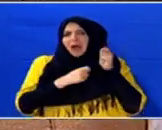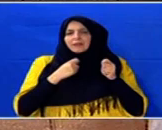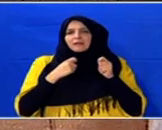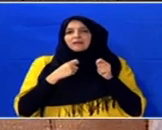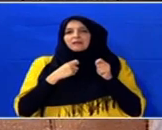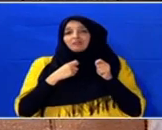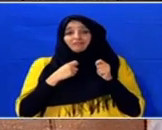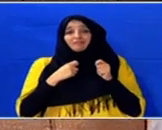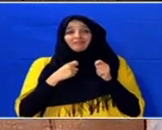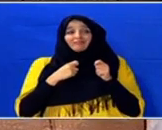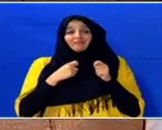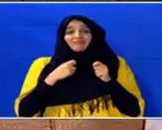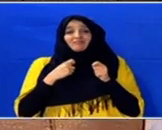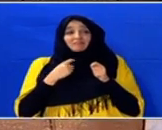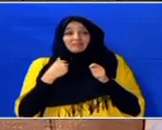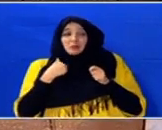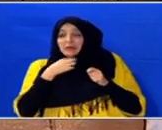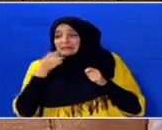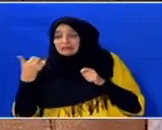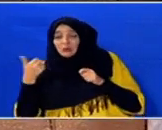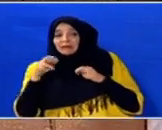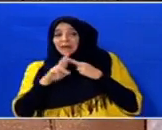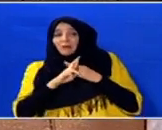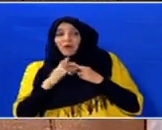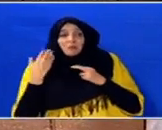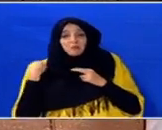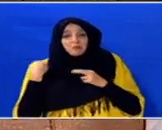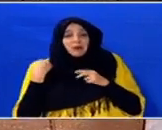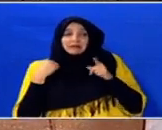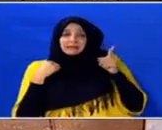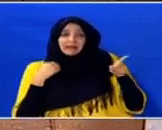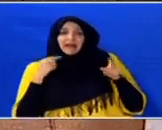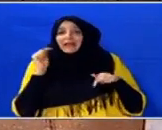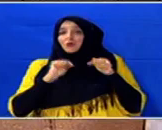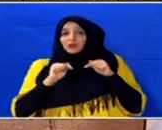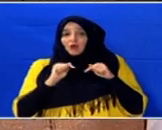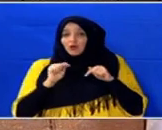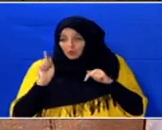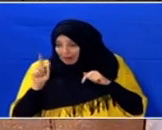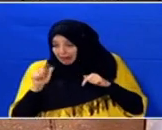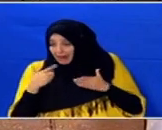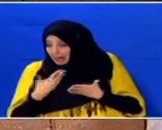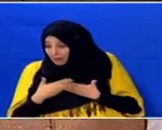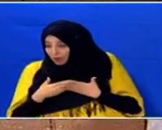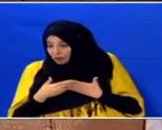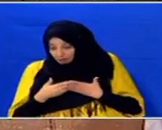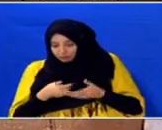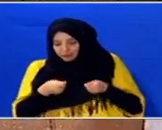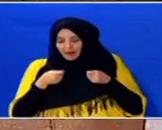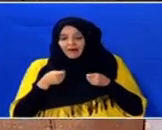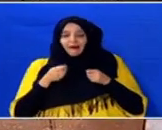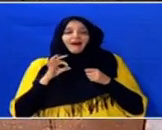الذمة، فذمة هذا الشخص بريئة من الدين المدعى.